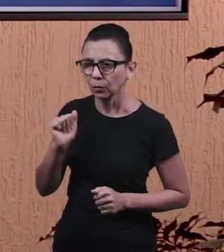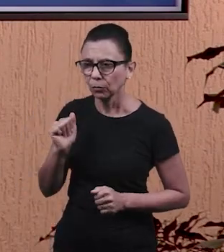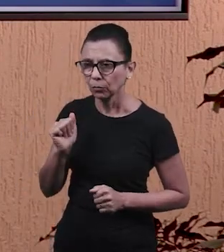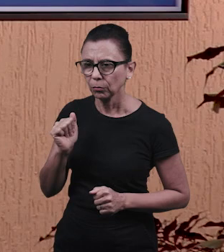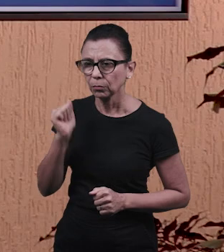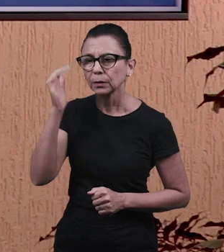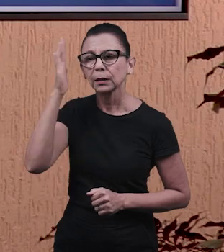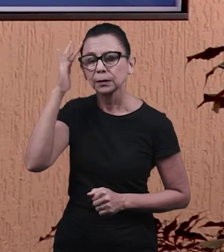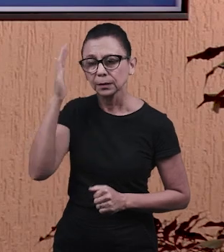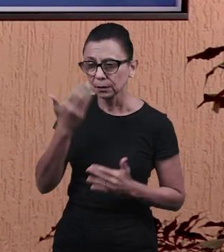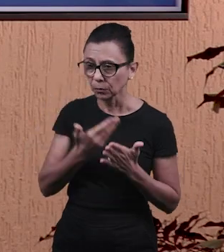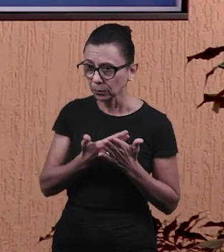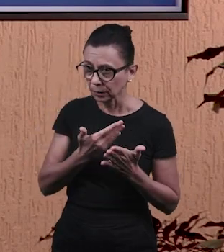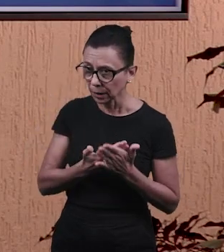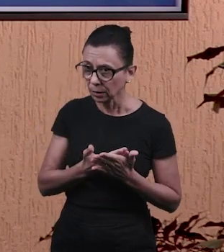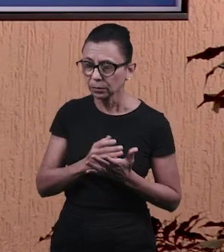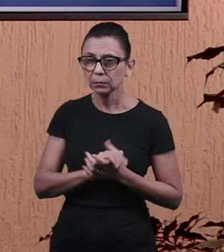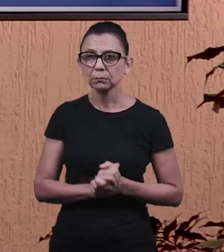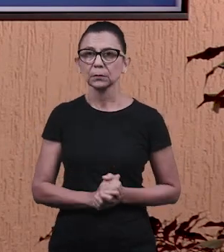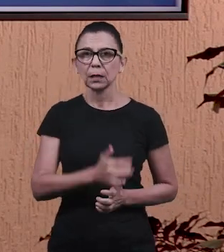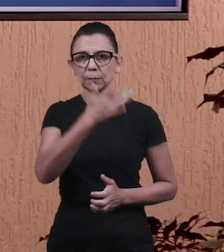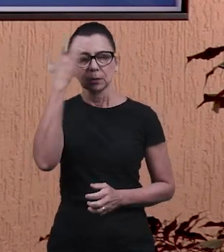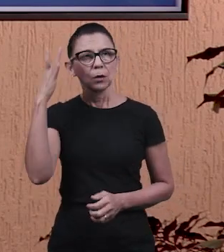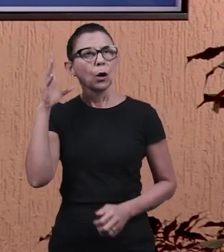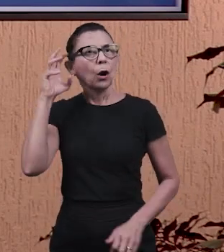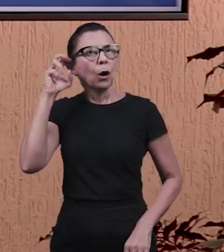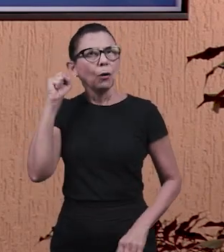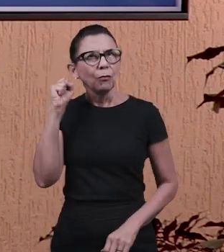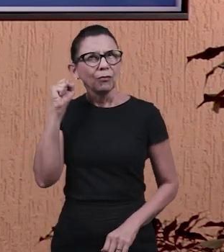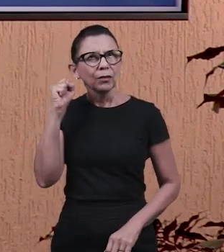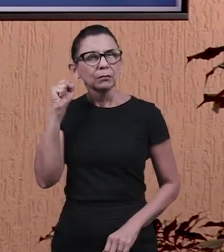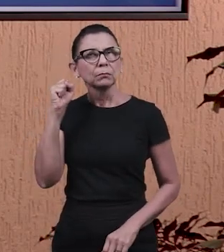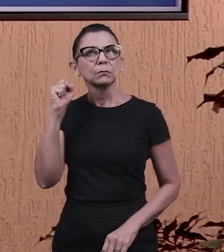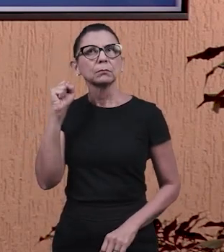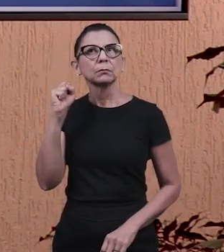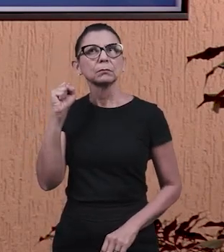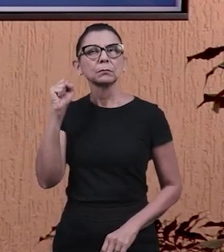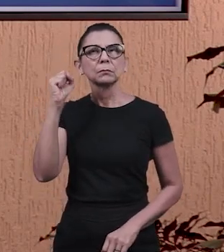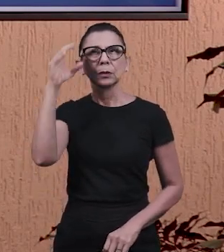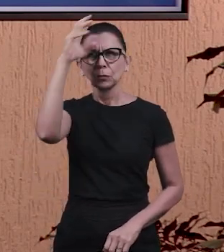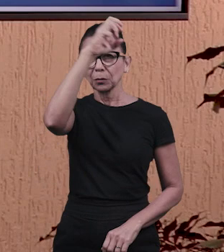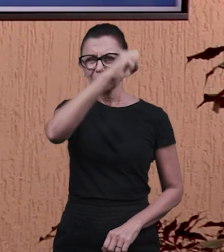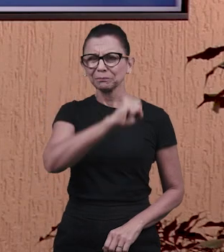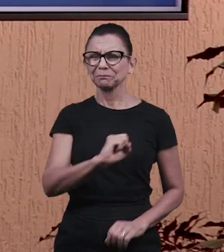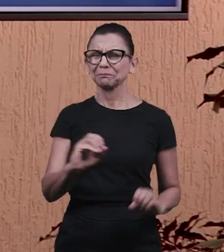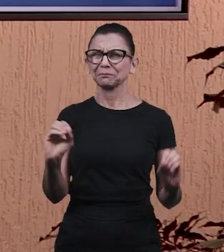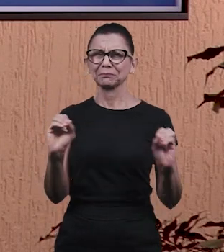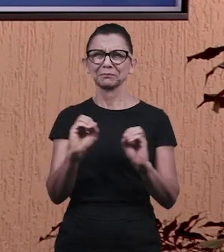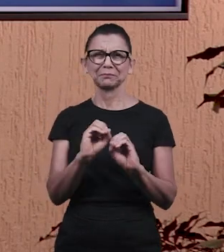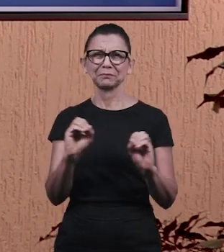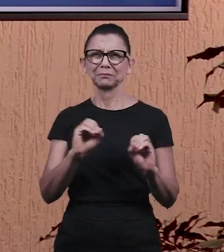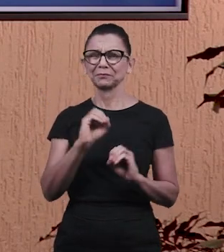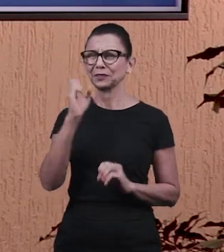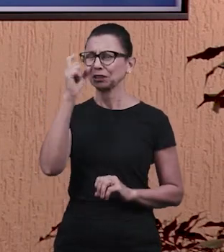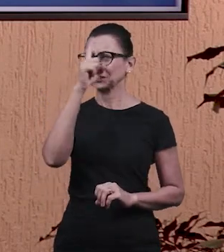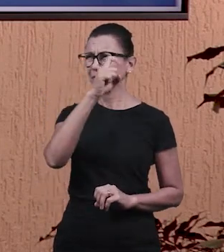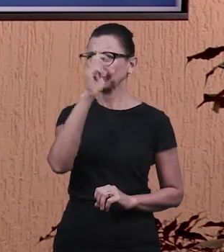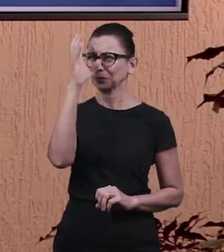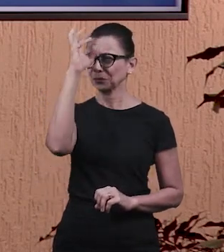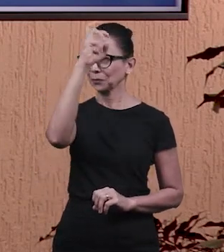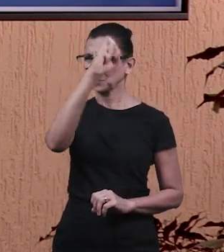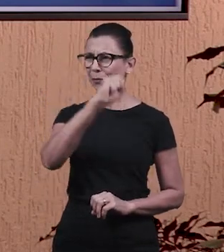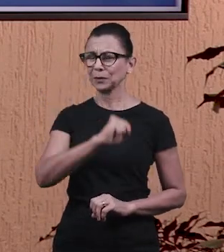понял ли он. То есть процесс расстройства, он такой. Ребенок слышит, но он не воспринимает. То есть он не